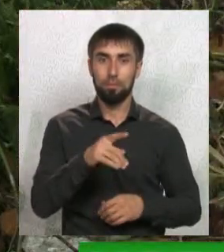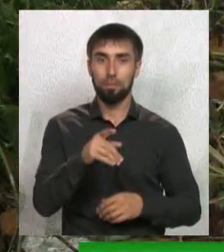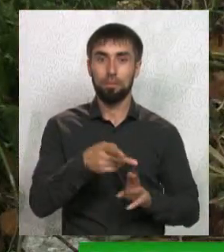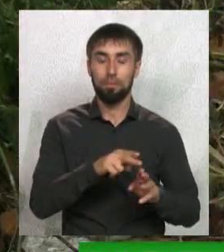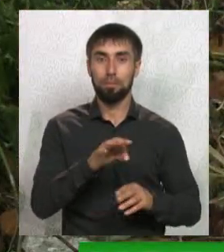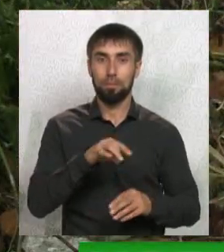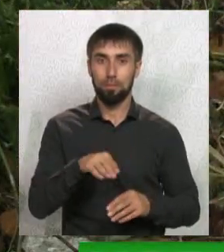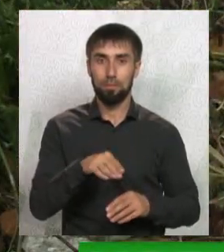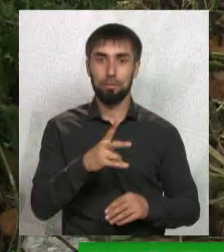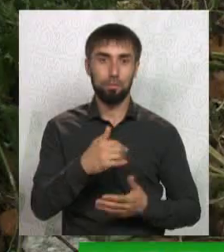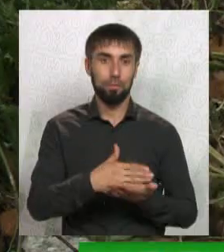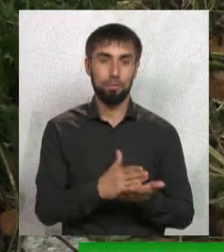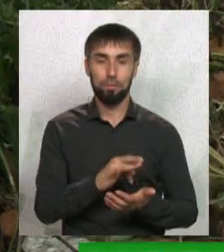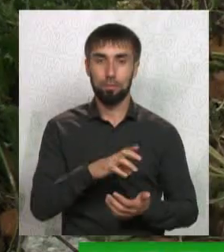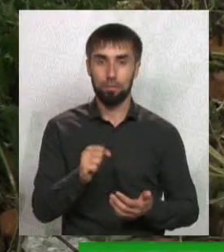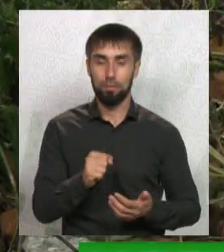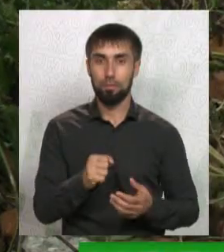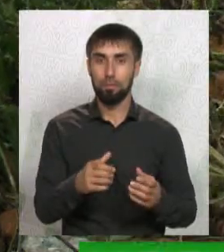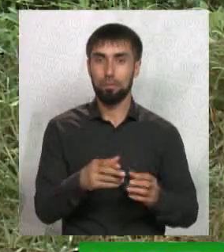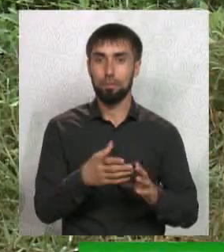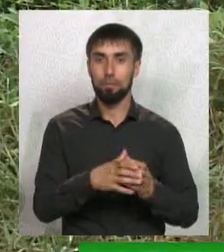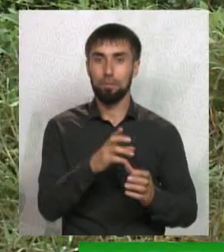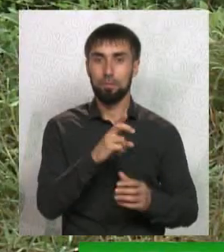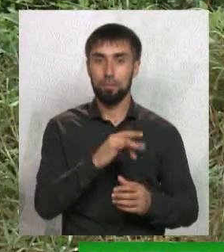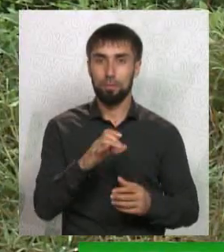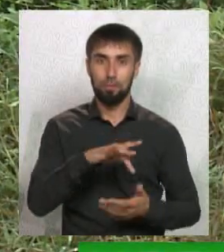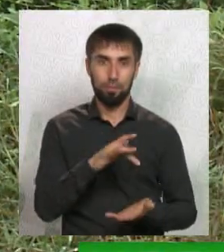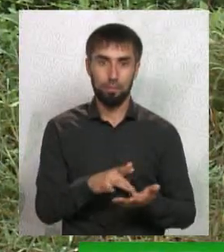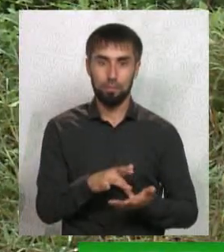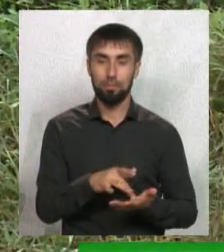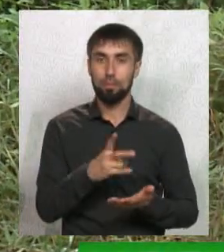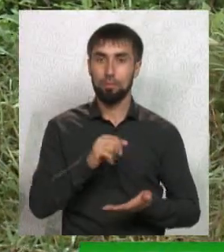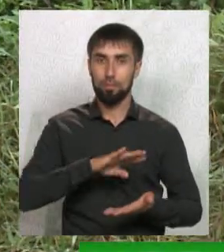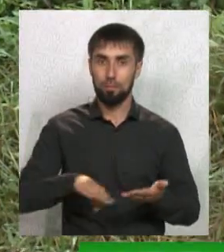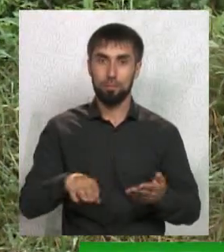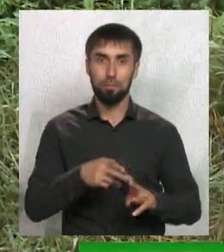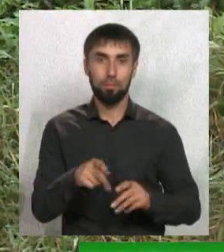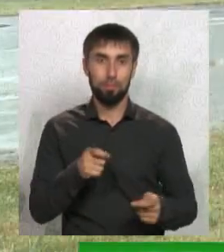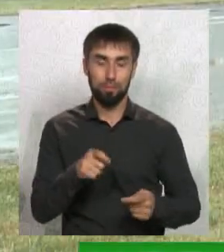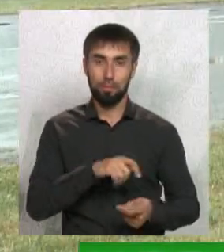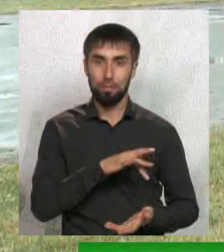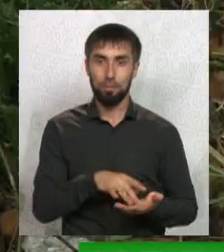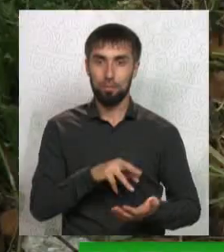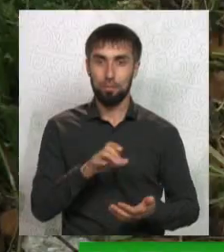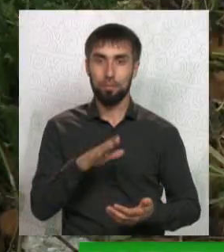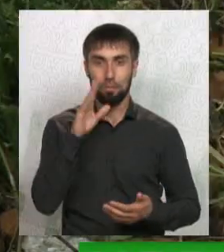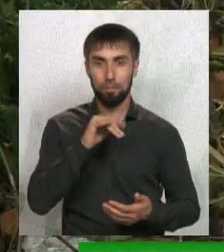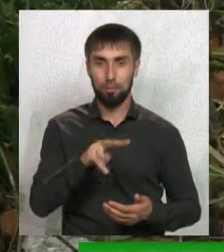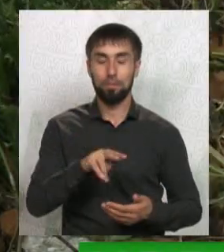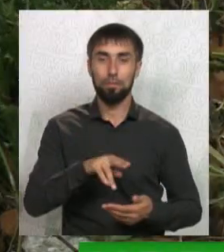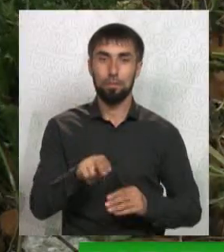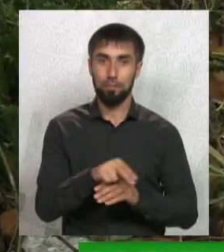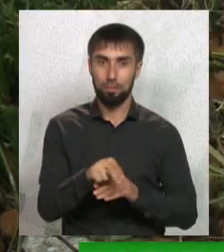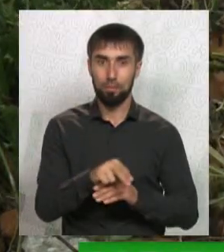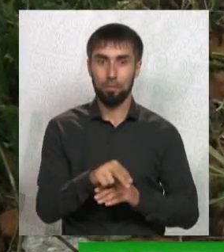военизированного объекта на участке трубы, состоящей на балансе города. Но после сотрудники администрации Магаса и водоканала устранили